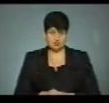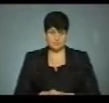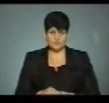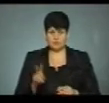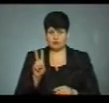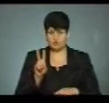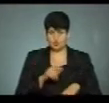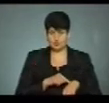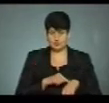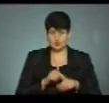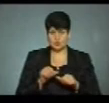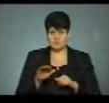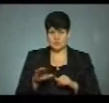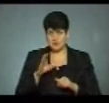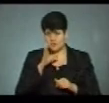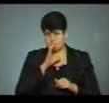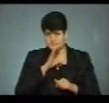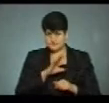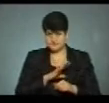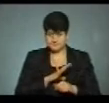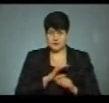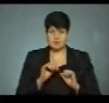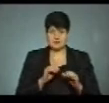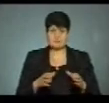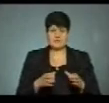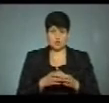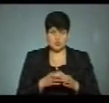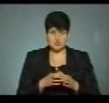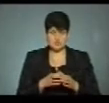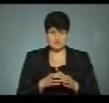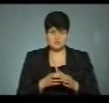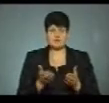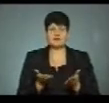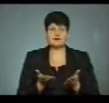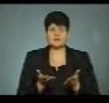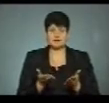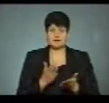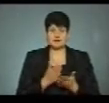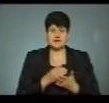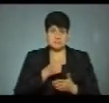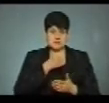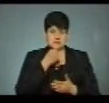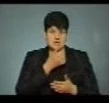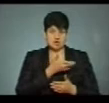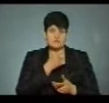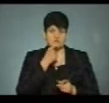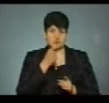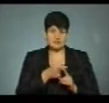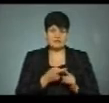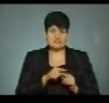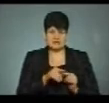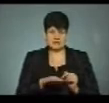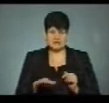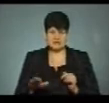годині деяким дітям стало погано. Командир підрозділу, який є старшим і відповідає за цих дітей,